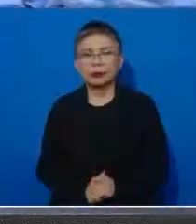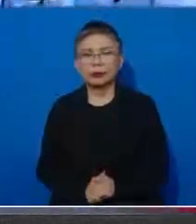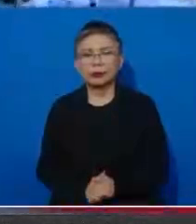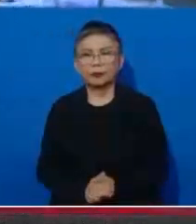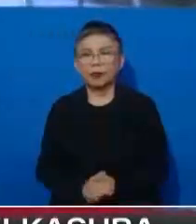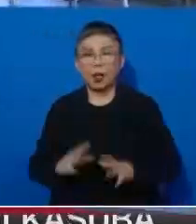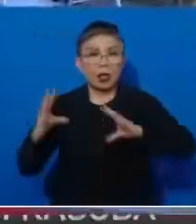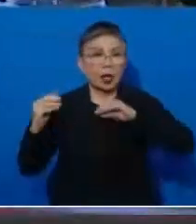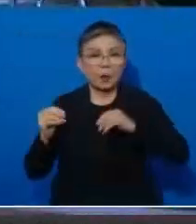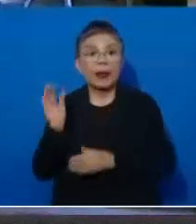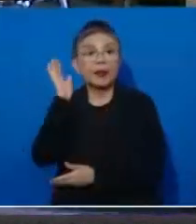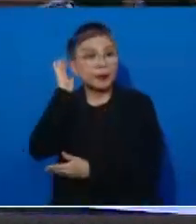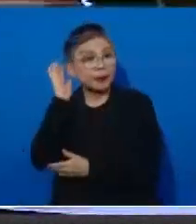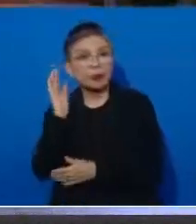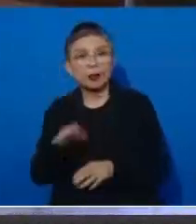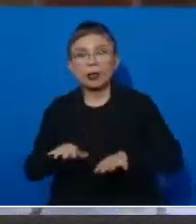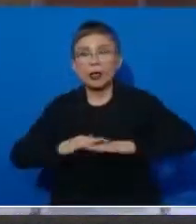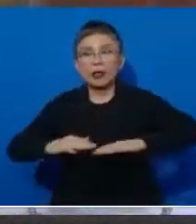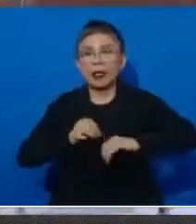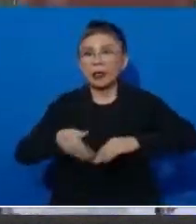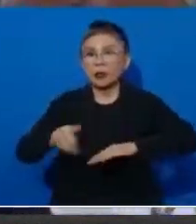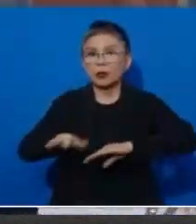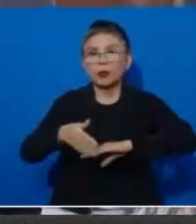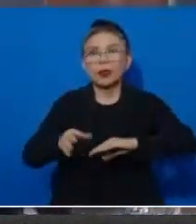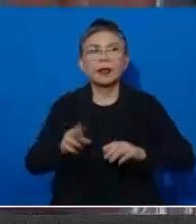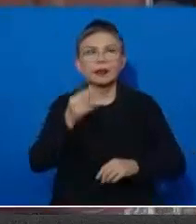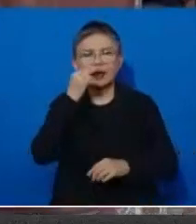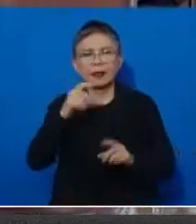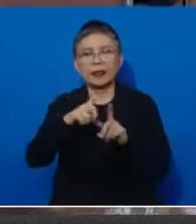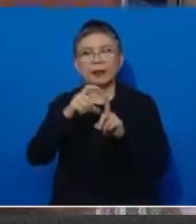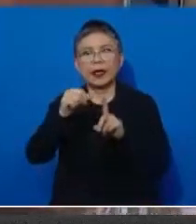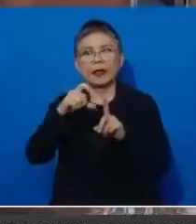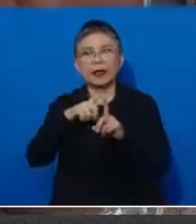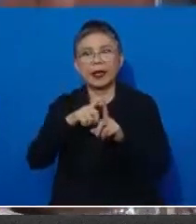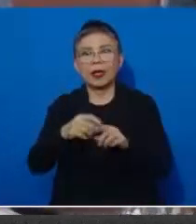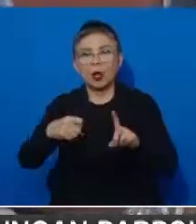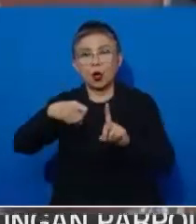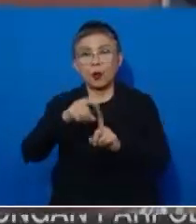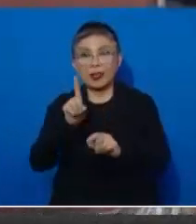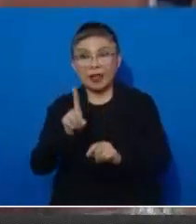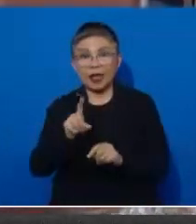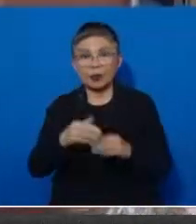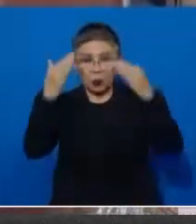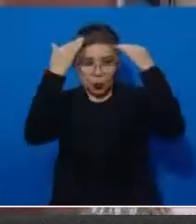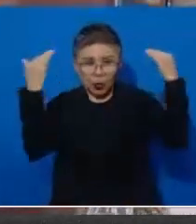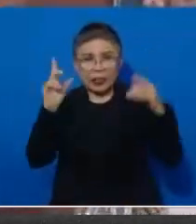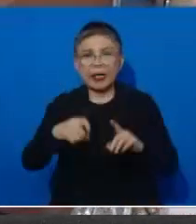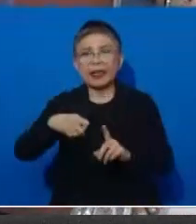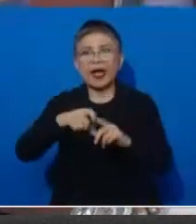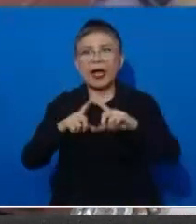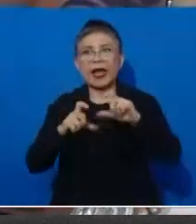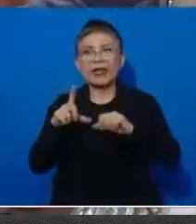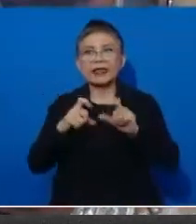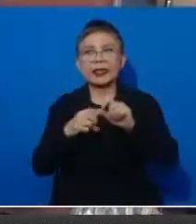Dalam rapat dengan pendapat penggusuran lahan yang digelar pada Selasa di DPRD Sulut, Komisi 1, para petani asal desa